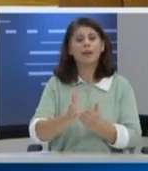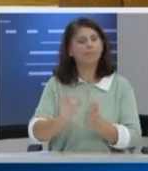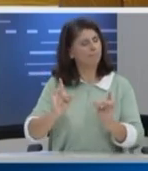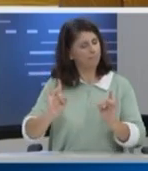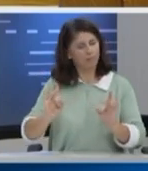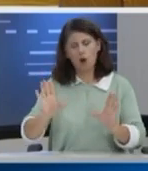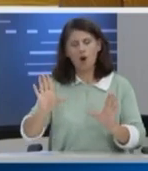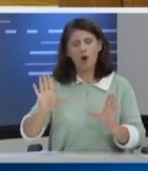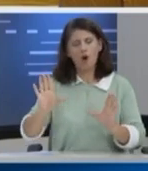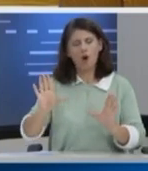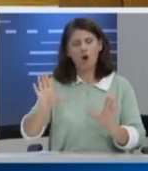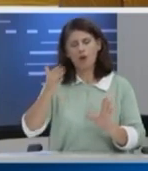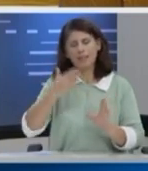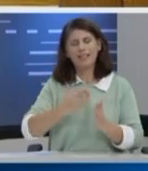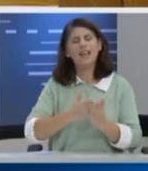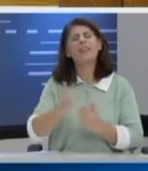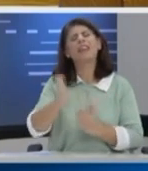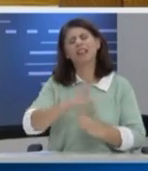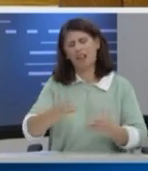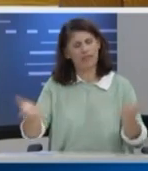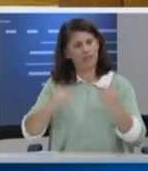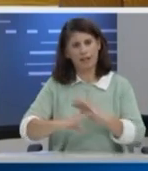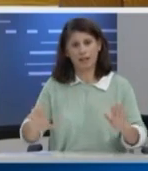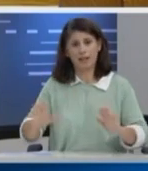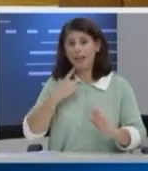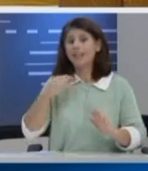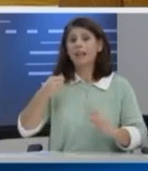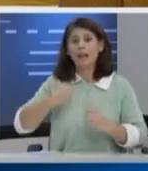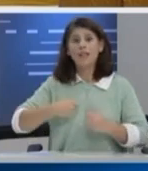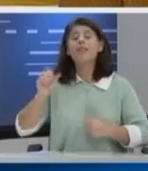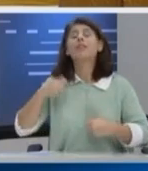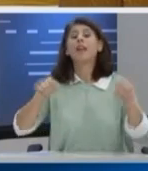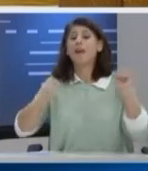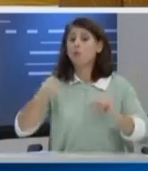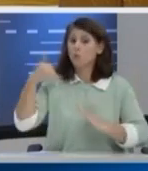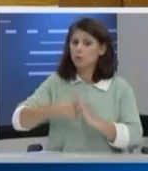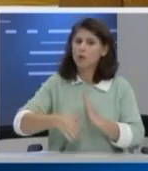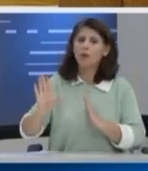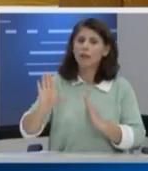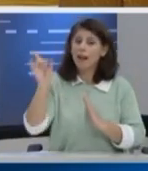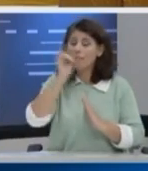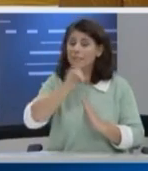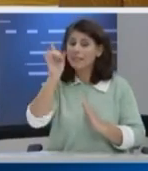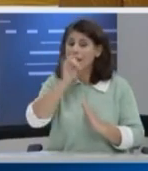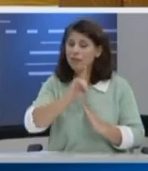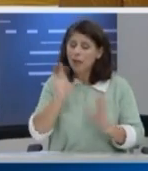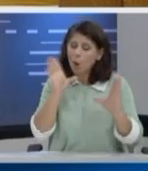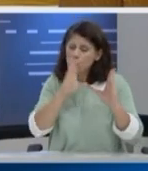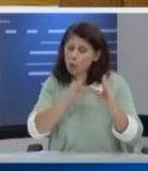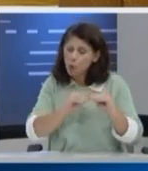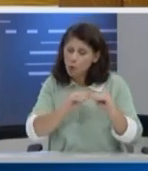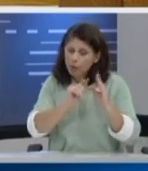ανέντιμη. Γιατί δεν διαφωνούν στην ουσία, αλλά ψάχνουν να εφεύρουν ψεύτικα δίθεν σκοτεινά